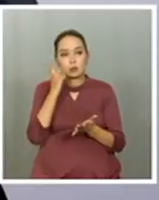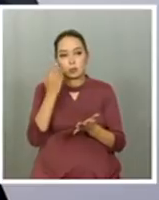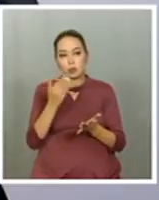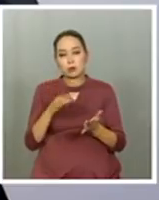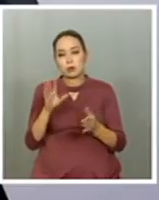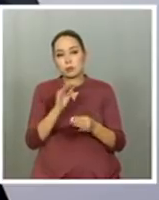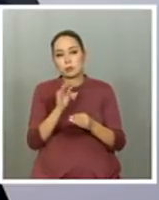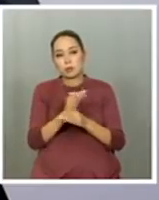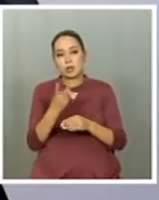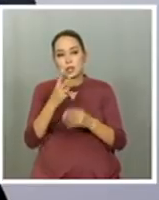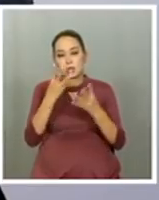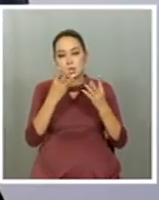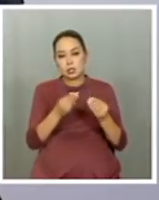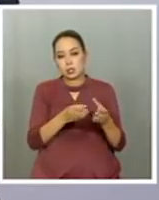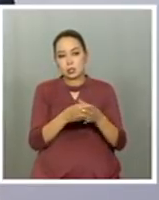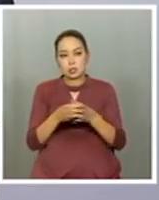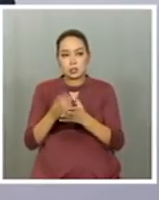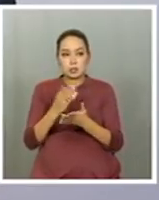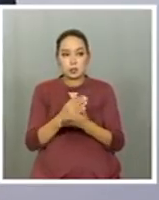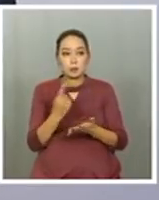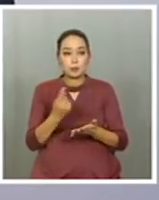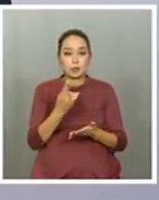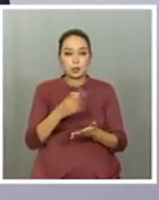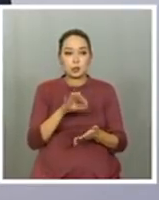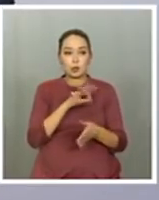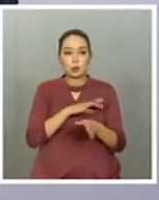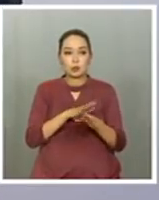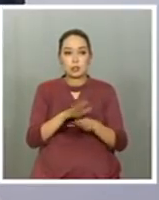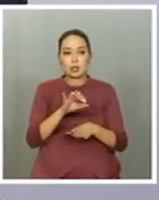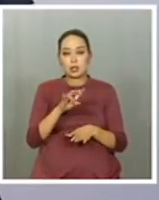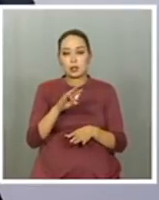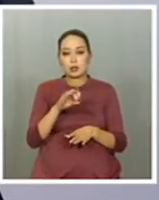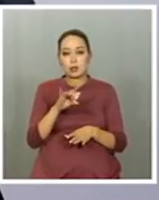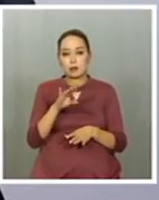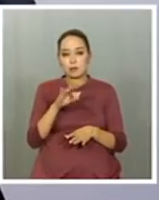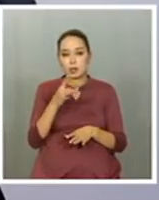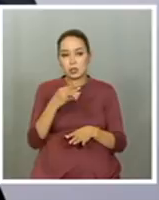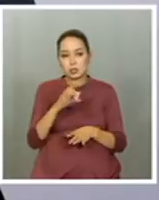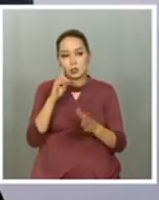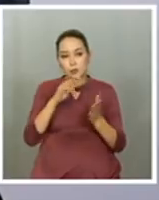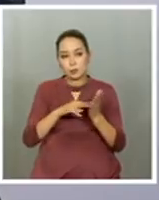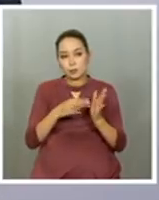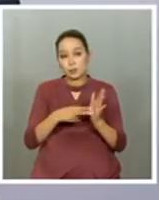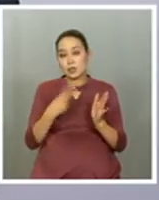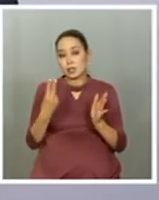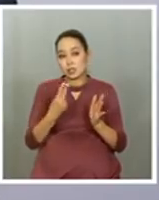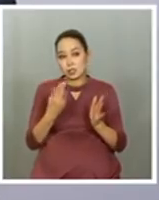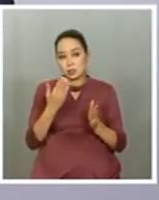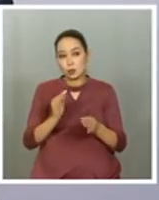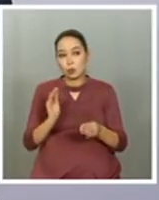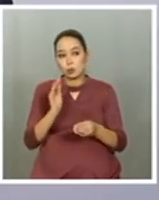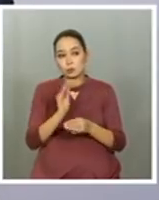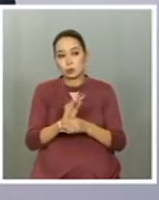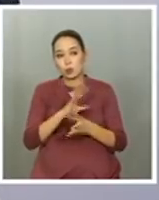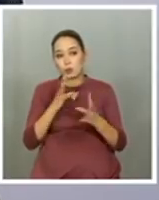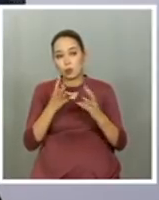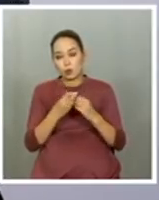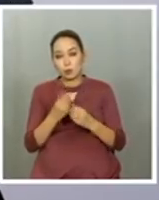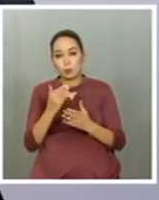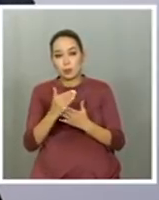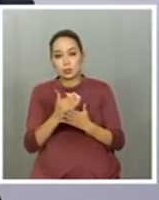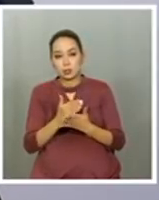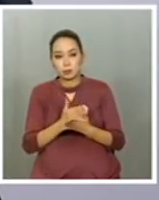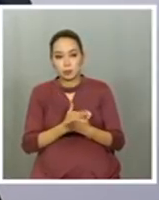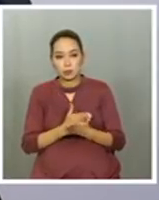тұрады. Біріншісі – қолданушы интерфейсін жобалау, екіншісі – қосымша компоненттерін